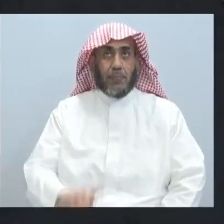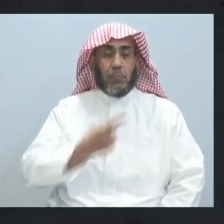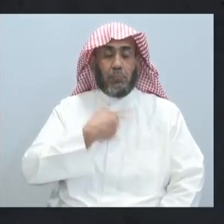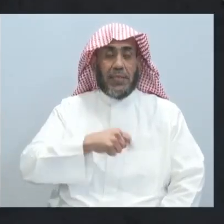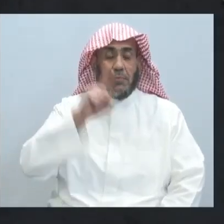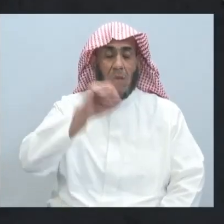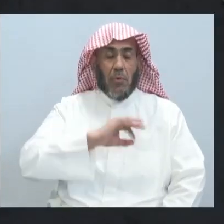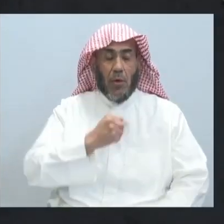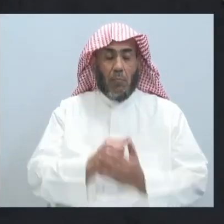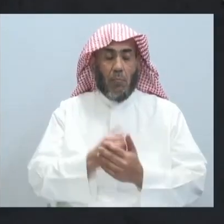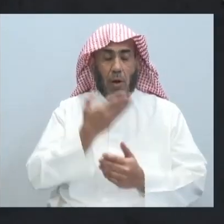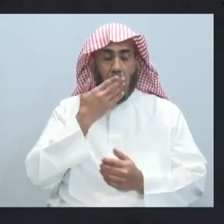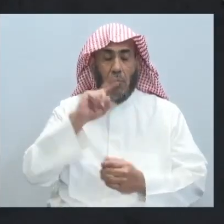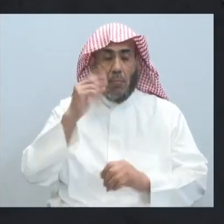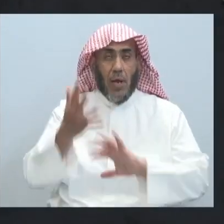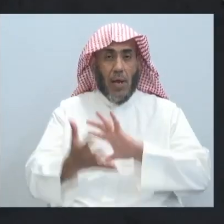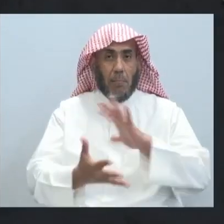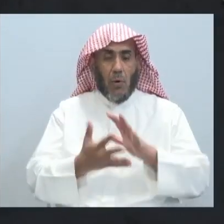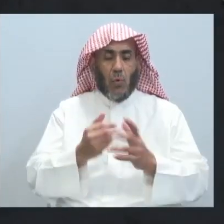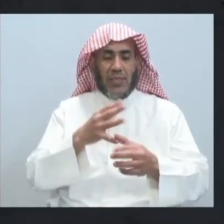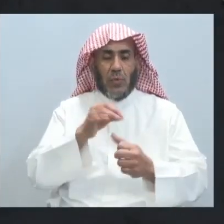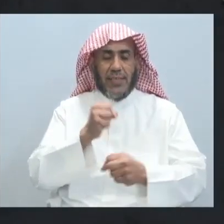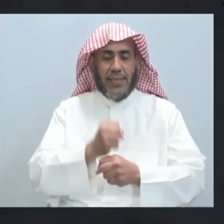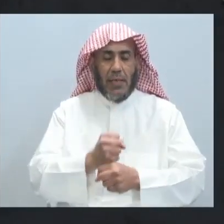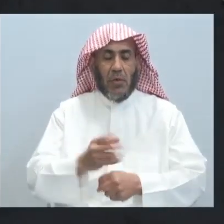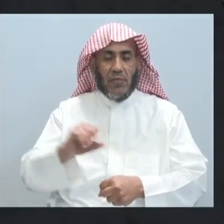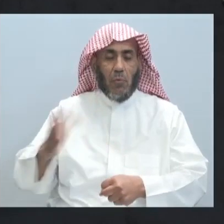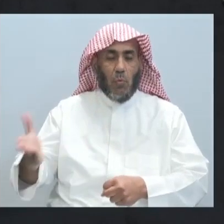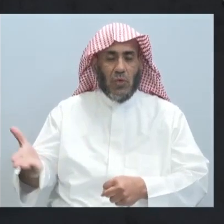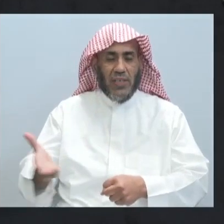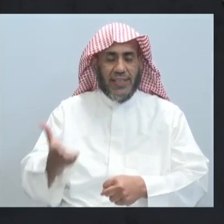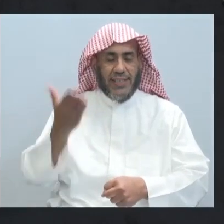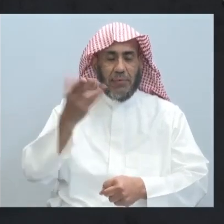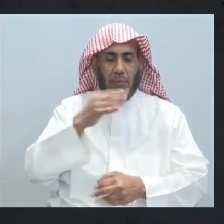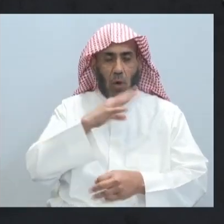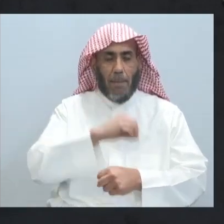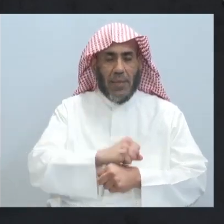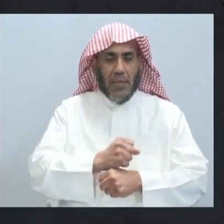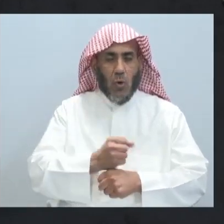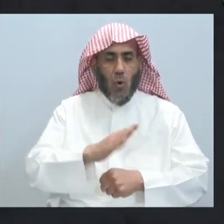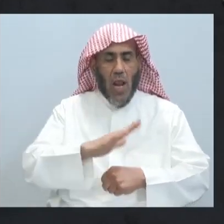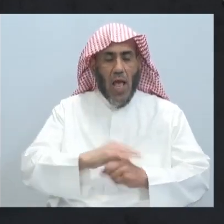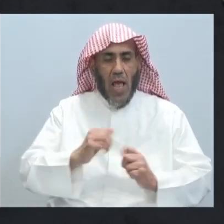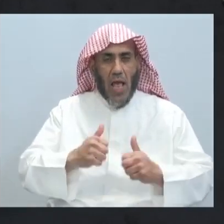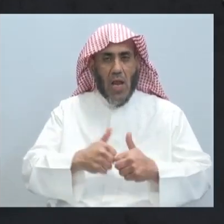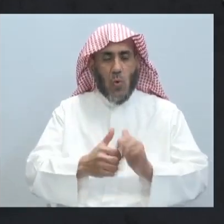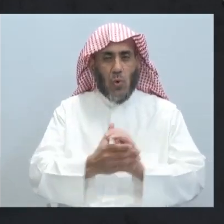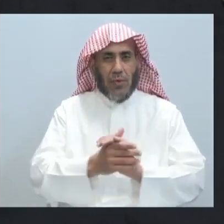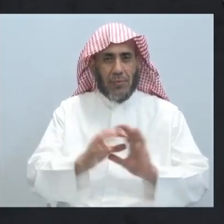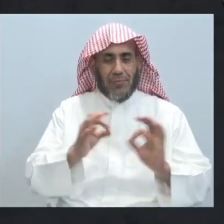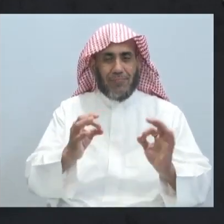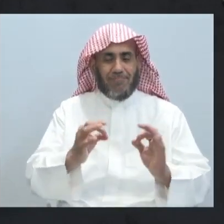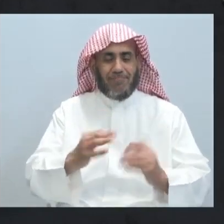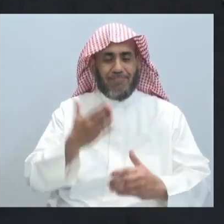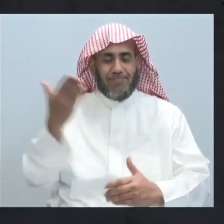بسم الله الرحمن الرحيم الحمد لله رب العالمين والصلاه والسلام على اشرف الانبياء والمرسلين نبينا محمد وعلى اله وصحبه